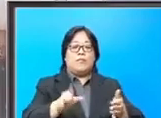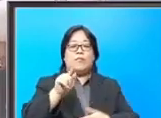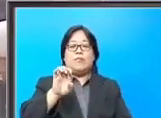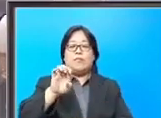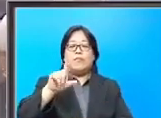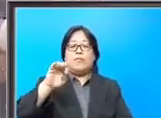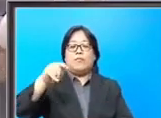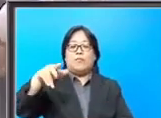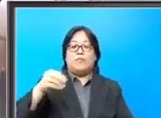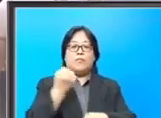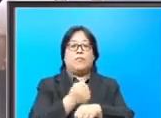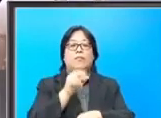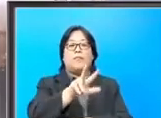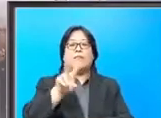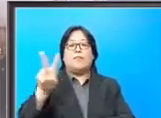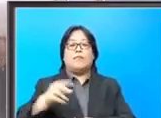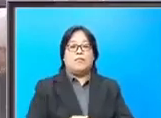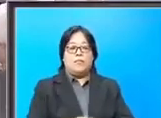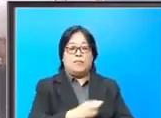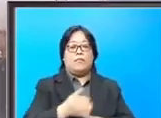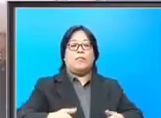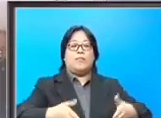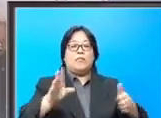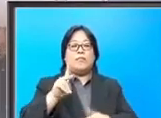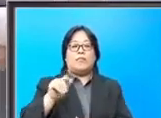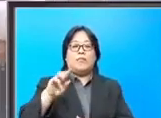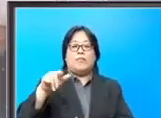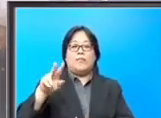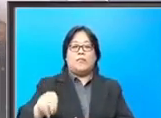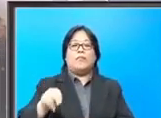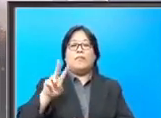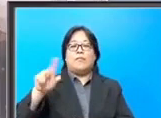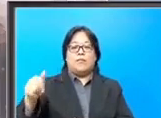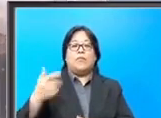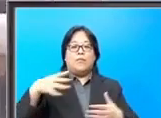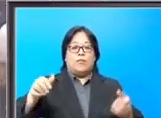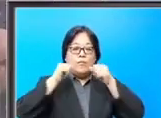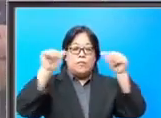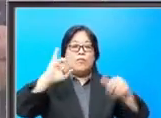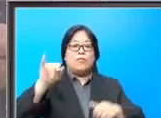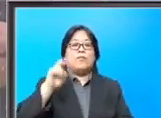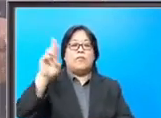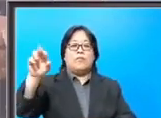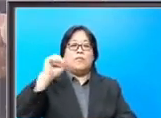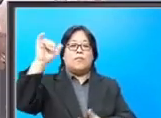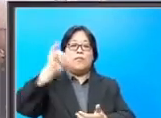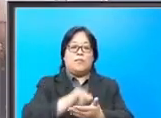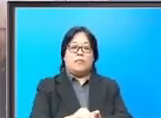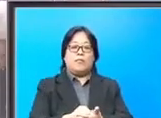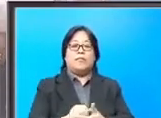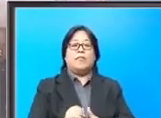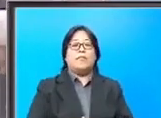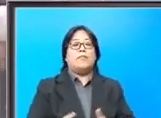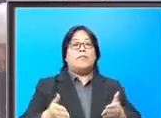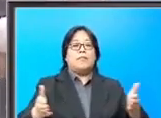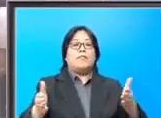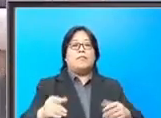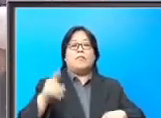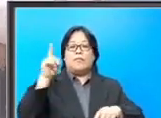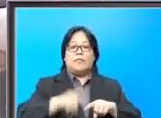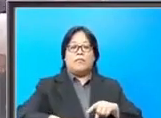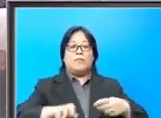Upin batu 32 dan Jalan kelabakan 10 yang sudah disiarkan oleh jika al-sabah sebagai jalan raya yang tidak